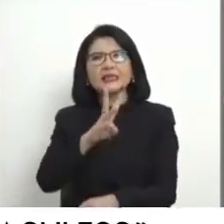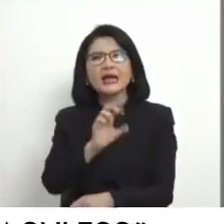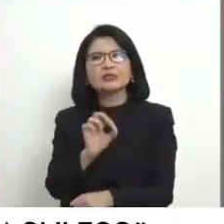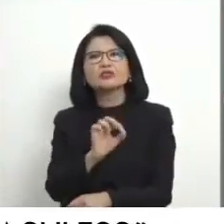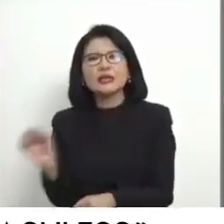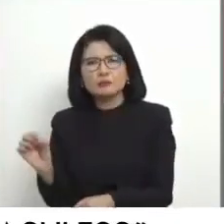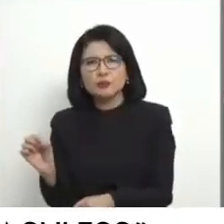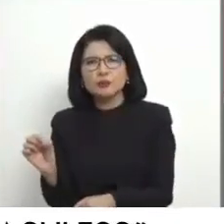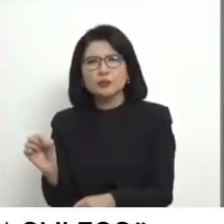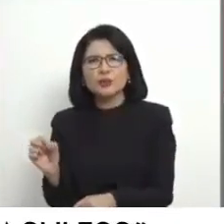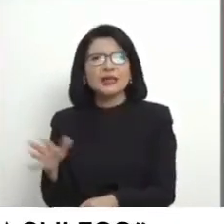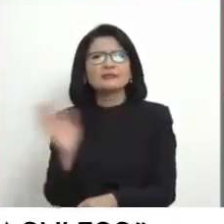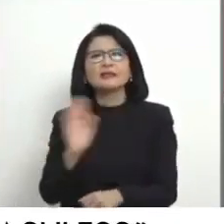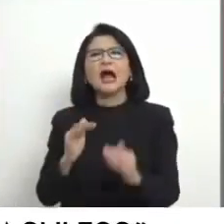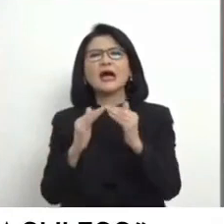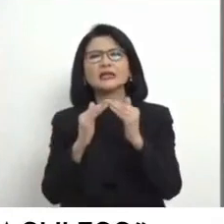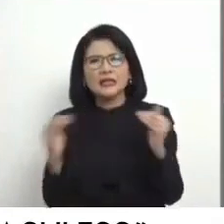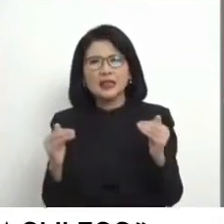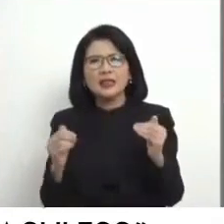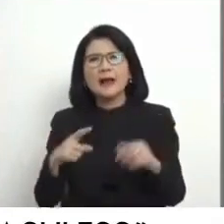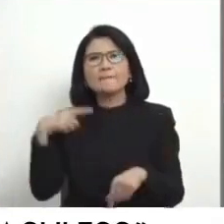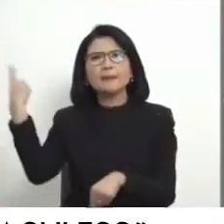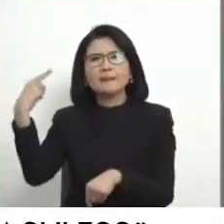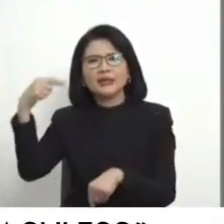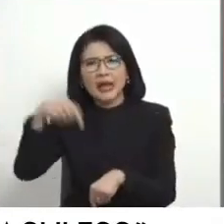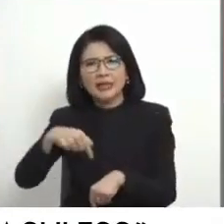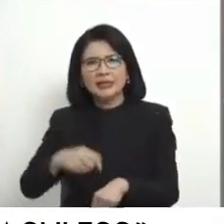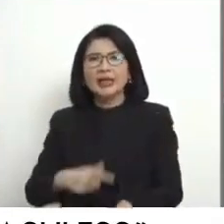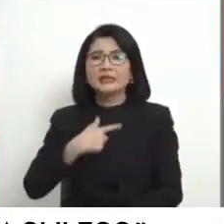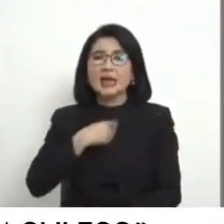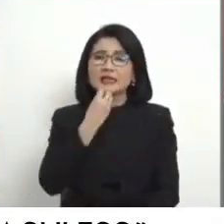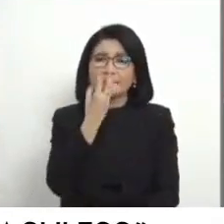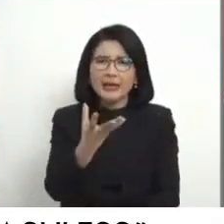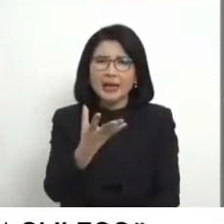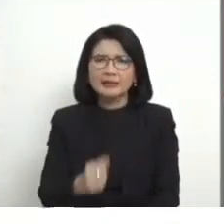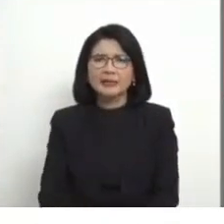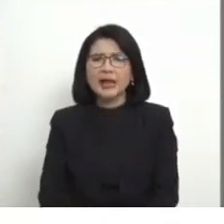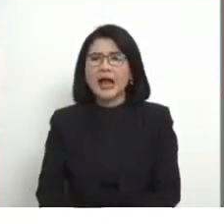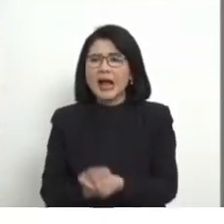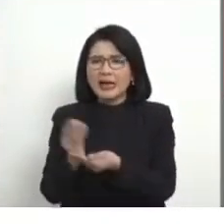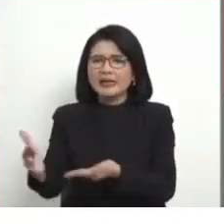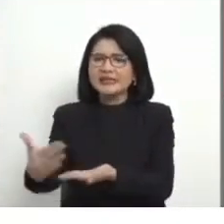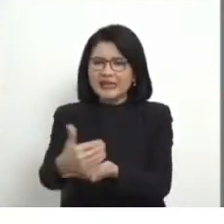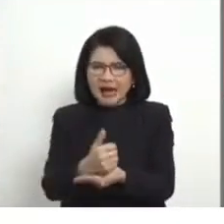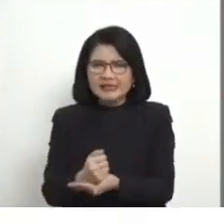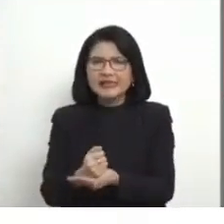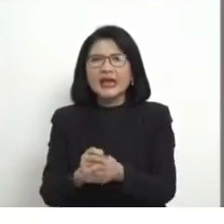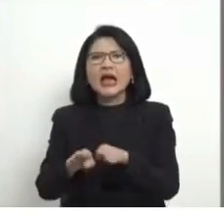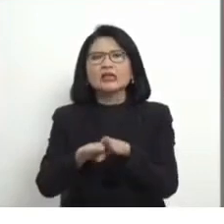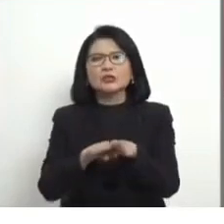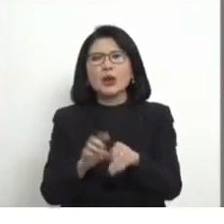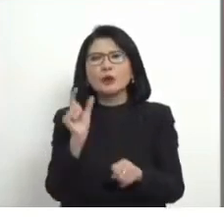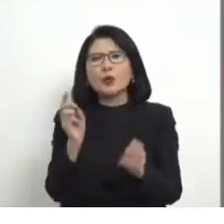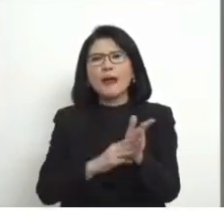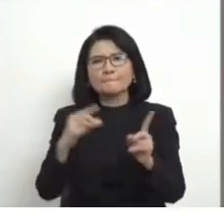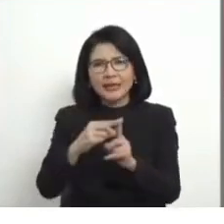Pak sungguh tidak adil pemerintah ini maka pada saat itu saya sampaikan kasih gaji sesuai UMP yang